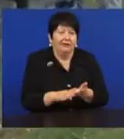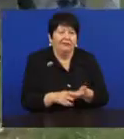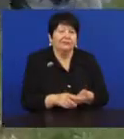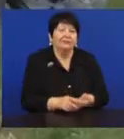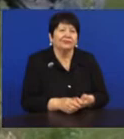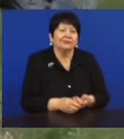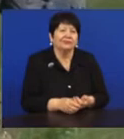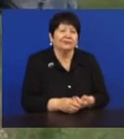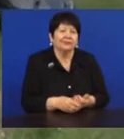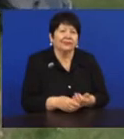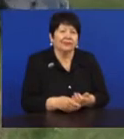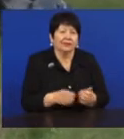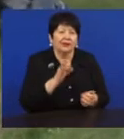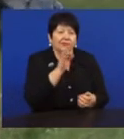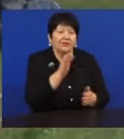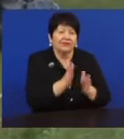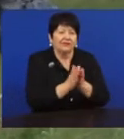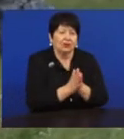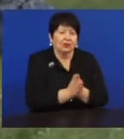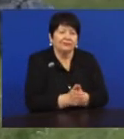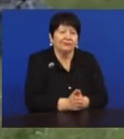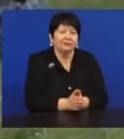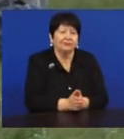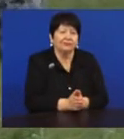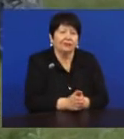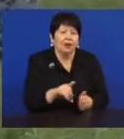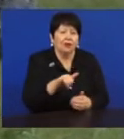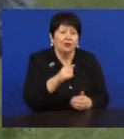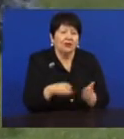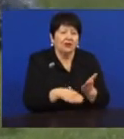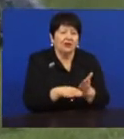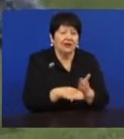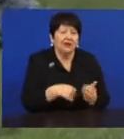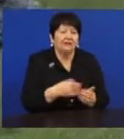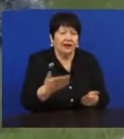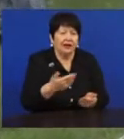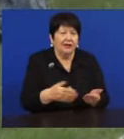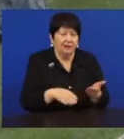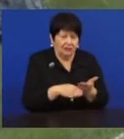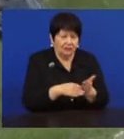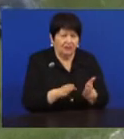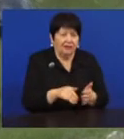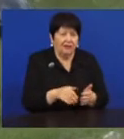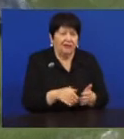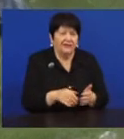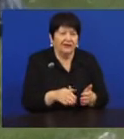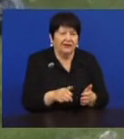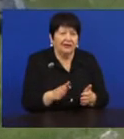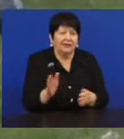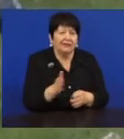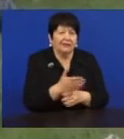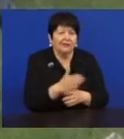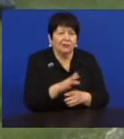deșeuri. Spuneți, vă rog, iată, Uniunea Europeană ne ajută în diferite proiecte să gestionăm mai bine